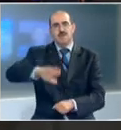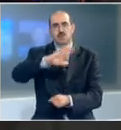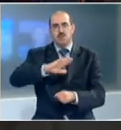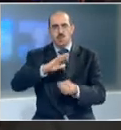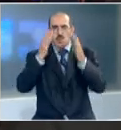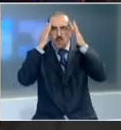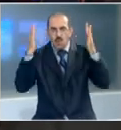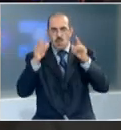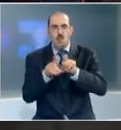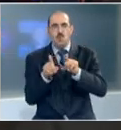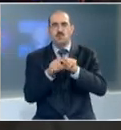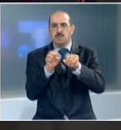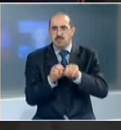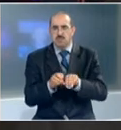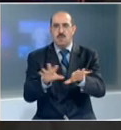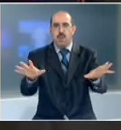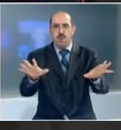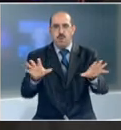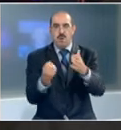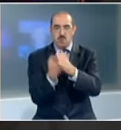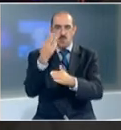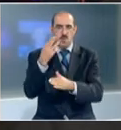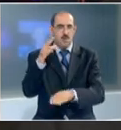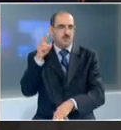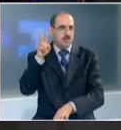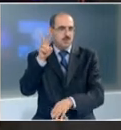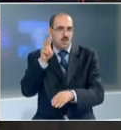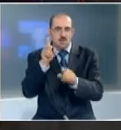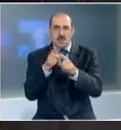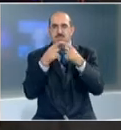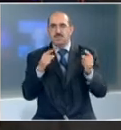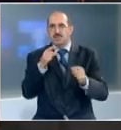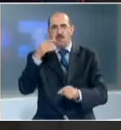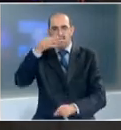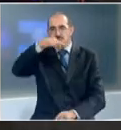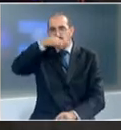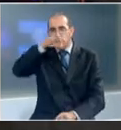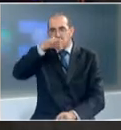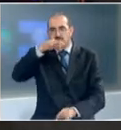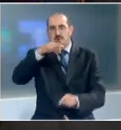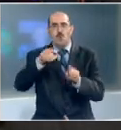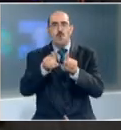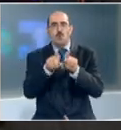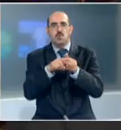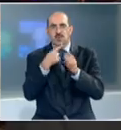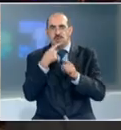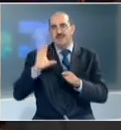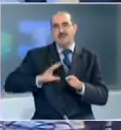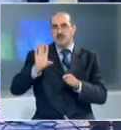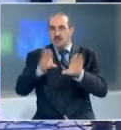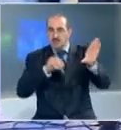أيضا نشر هذا النوع من الفنون إن صح التعبير، وأيضا اكتشاف المواهب